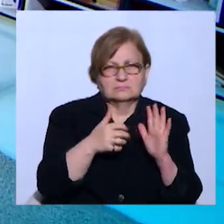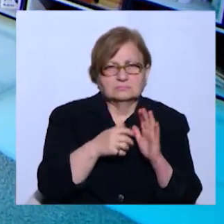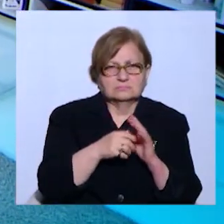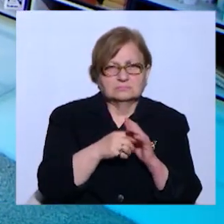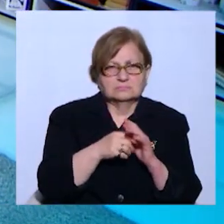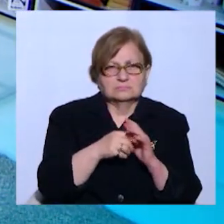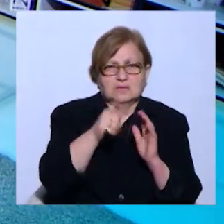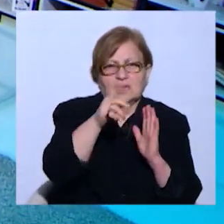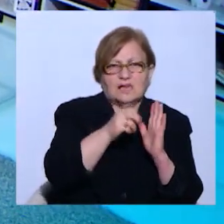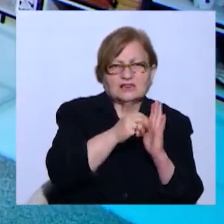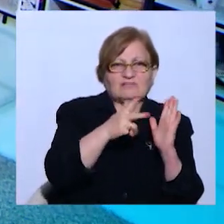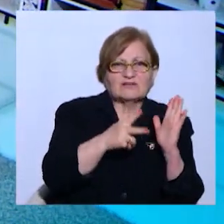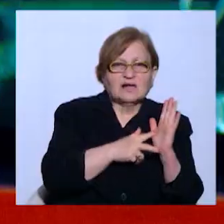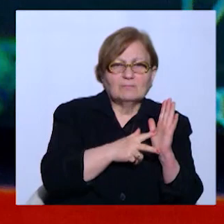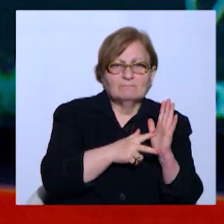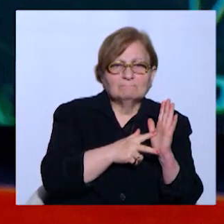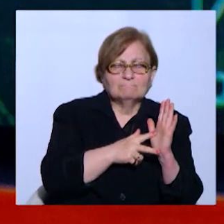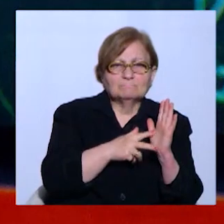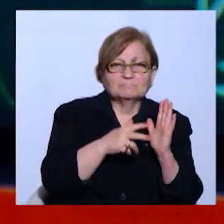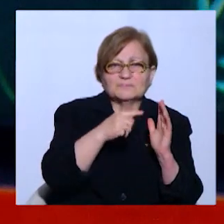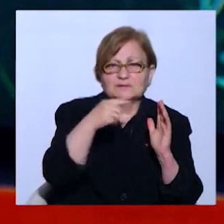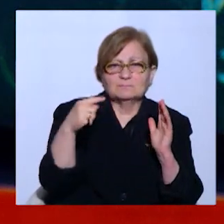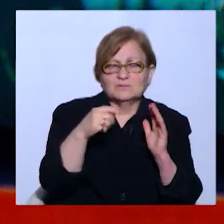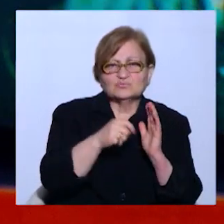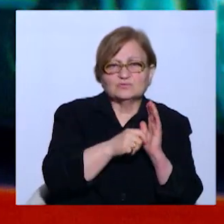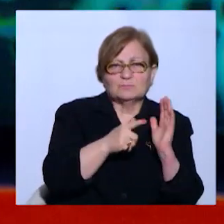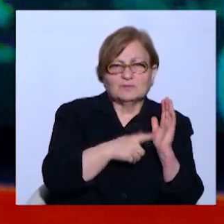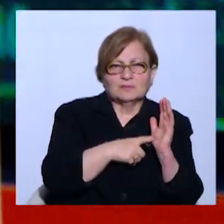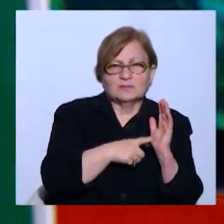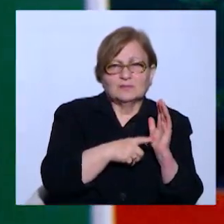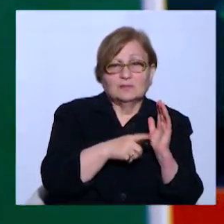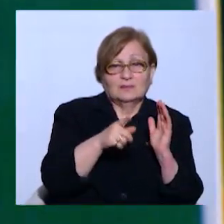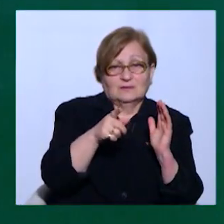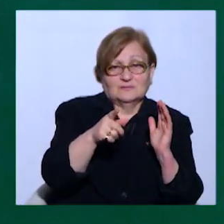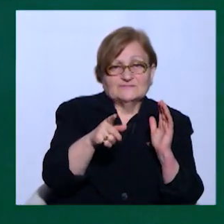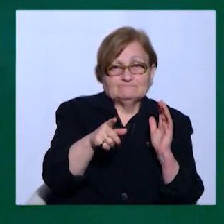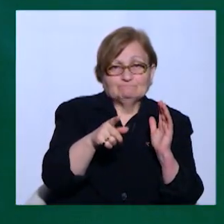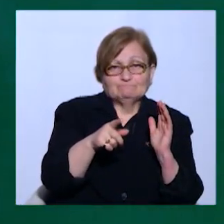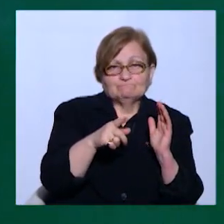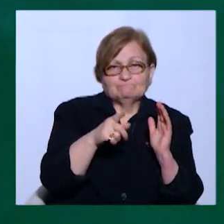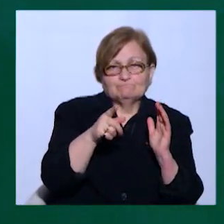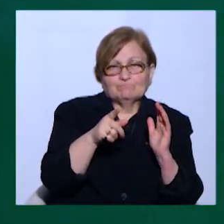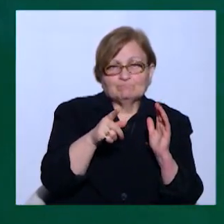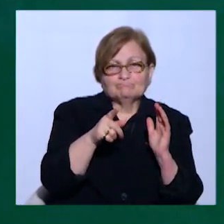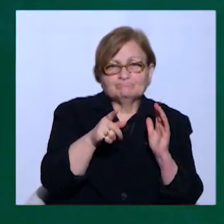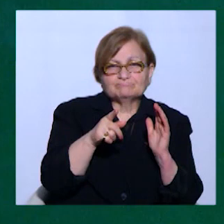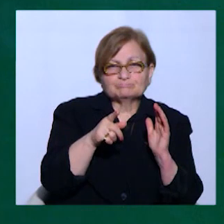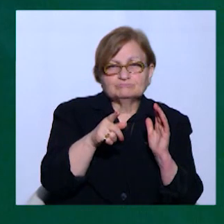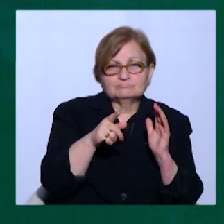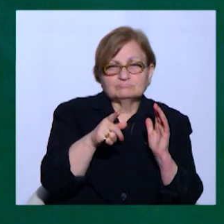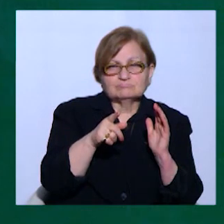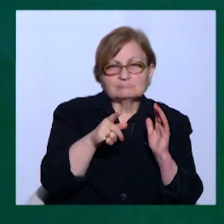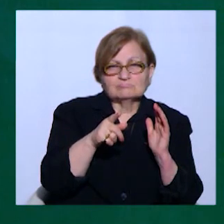აი დამოჩენია 18 17. აი ხედავთ. აი ეხლა აი ამ პატარა მაგალითმა მე ეს განზრახ არ გავაკეთე მართალი რომ